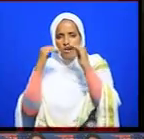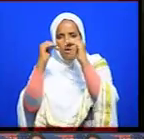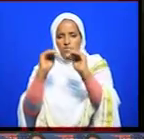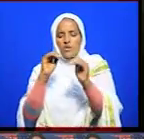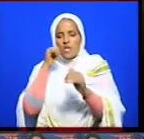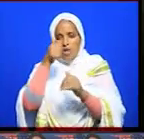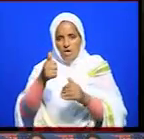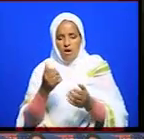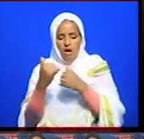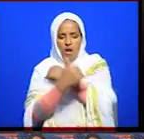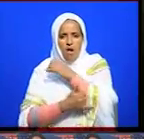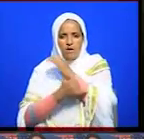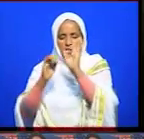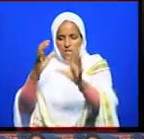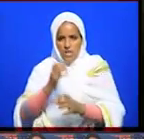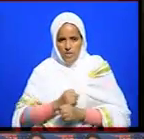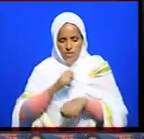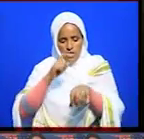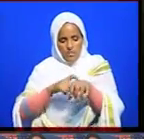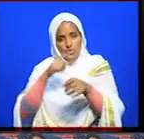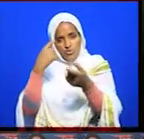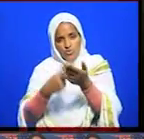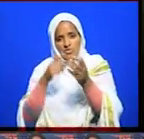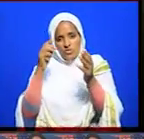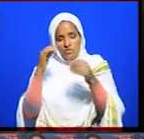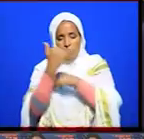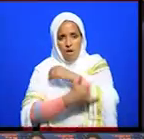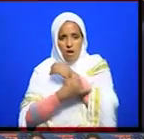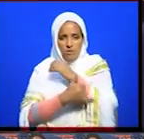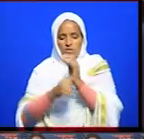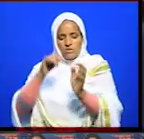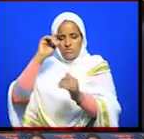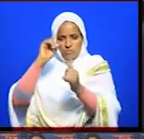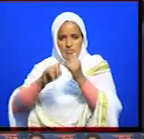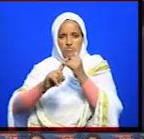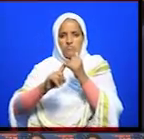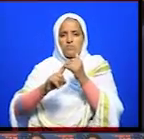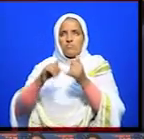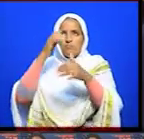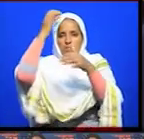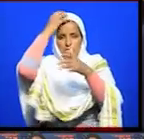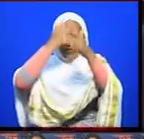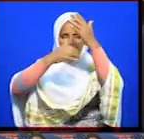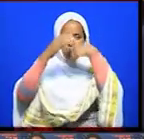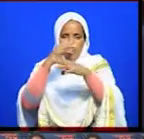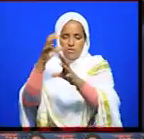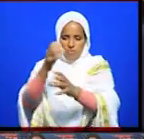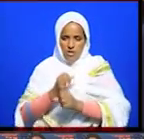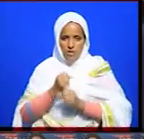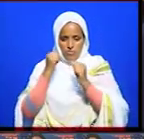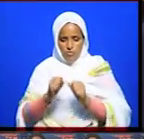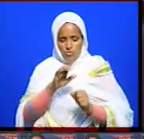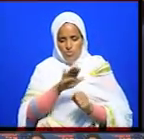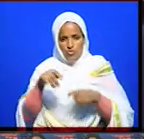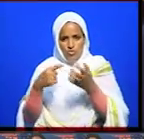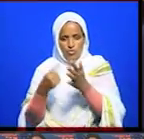አደርጋለሁ። ከዛ ውጭ ልጆች በአግማቸው የነገ ሀገር ተረካቢዎች ናቸው። ለጊዜው ይችን ሀገር ፍጻሜው መንግስተ ሰማያትን